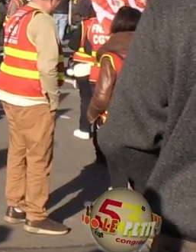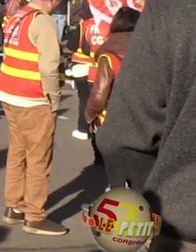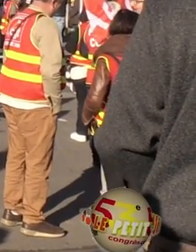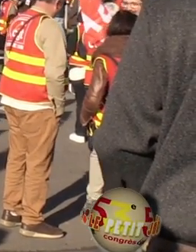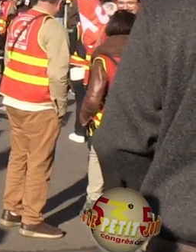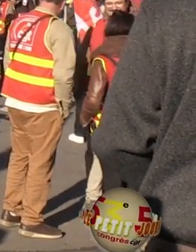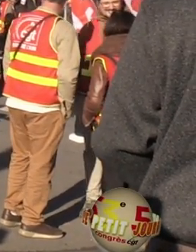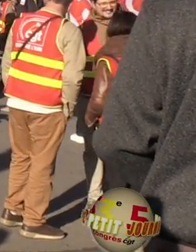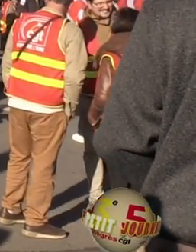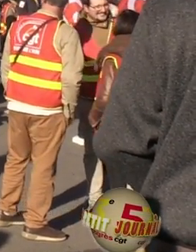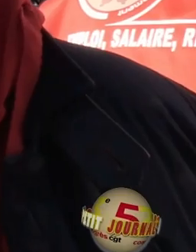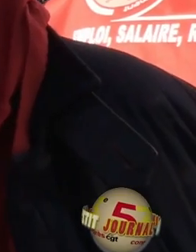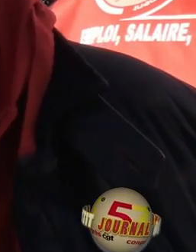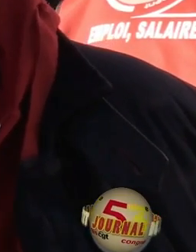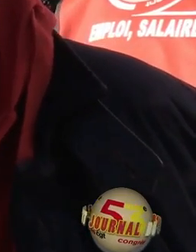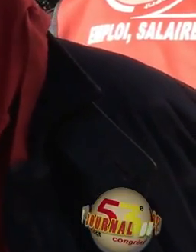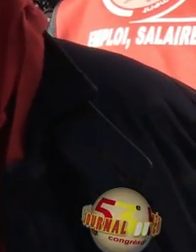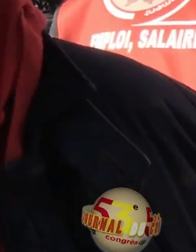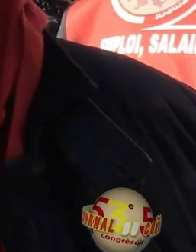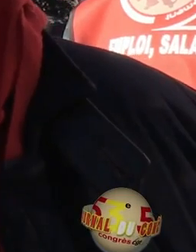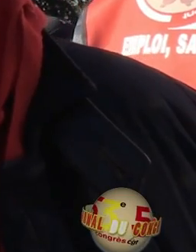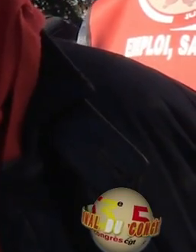même temps, ils se rendent compte qu'on est organisé. C'est tout simple.